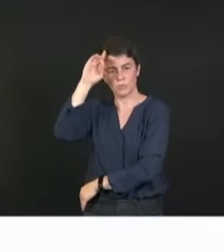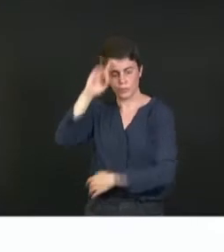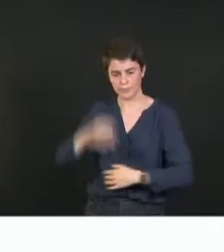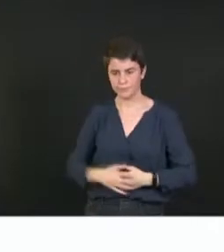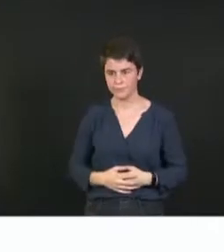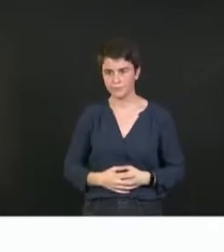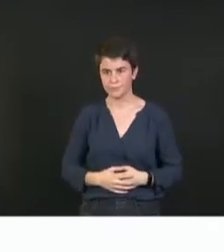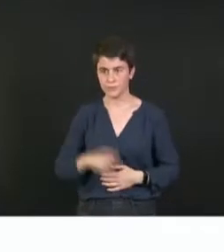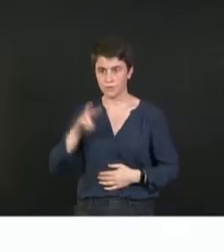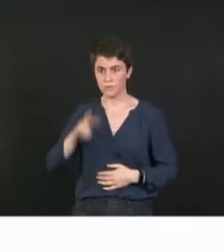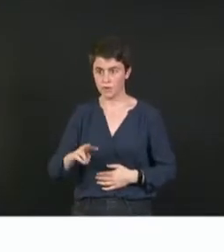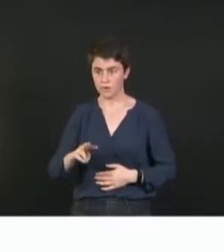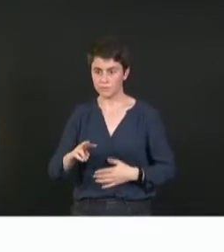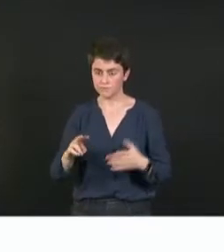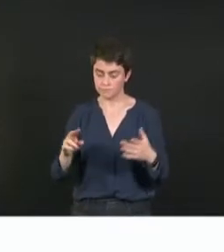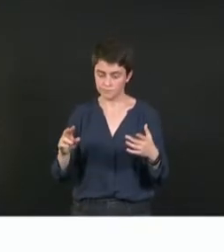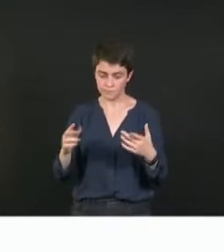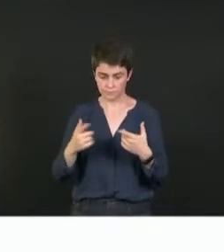les langues ne sont pas d'origine